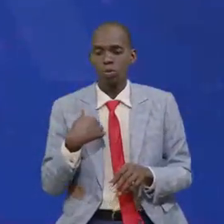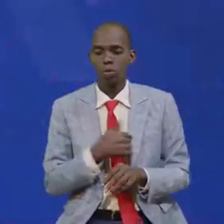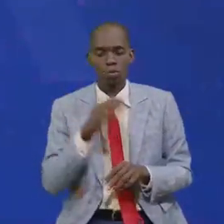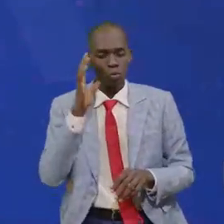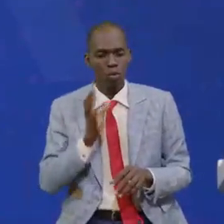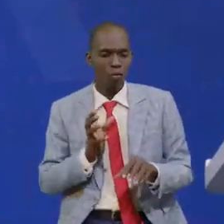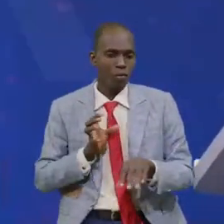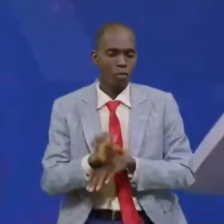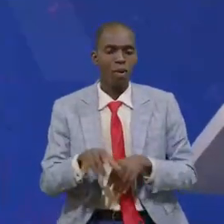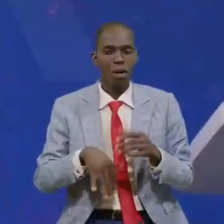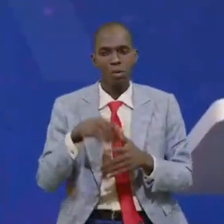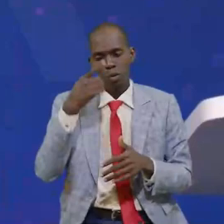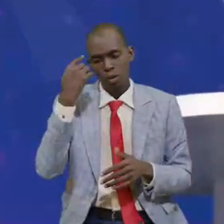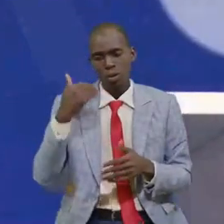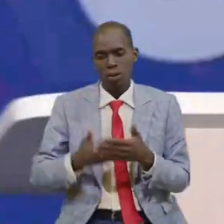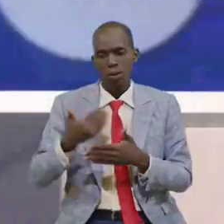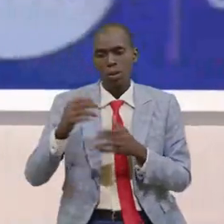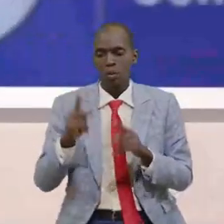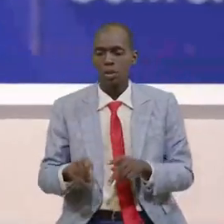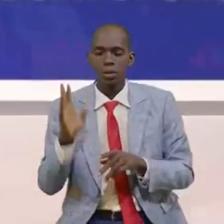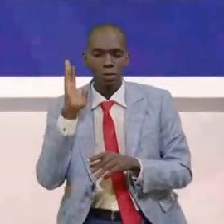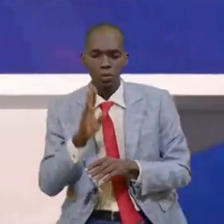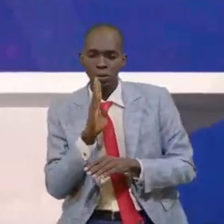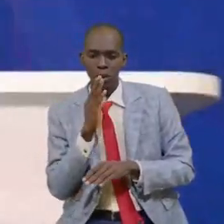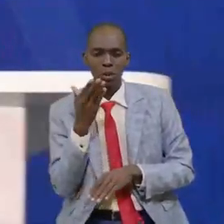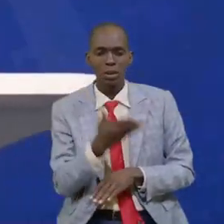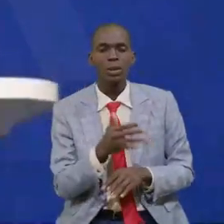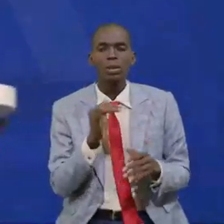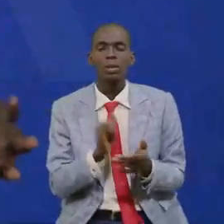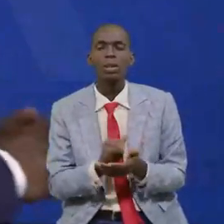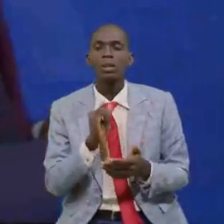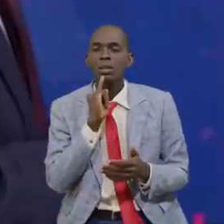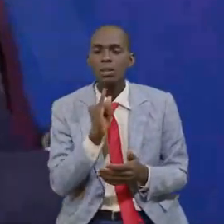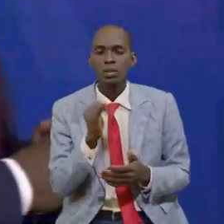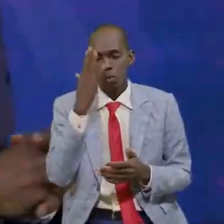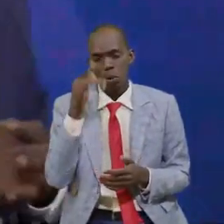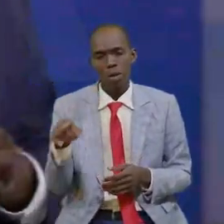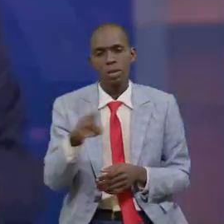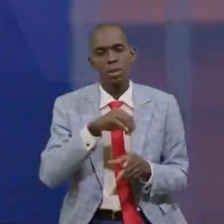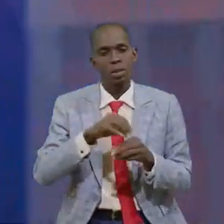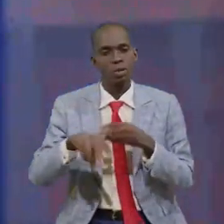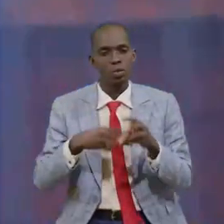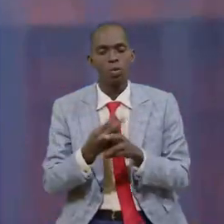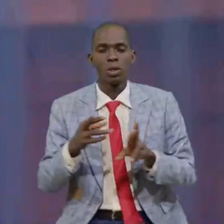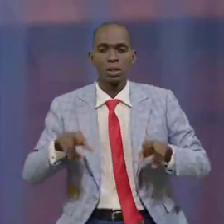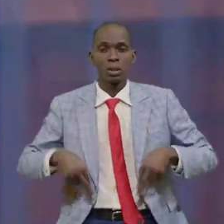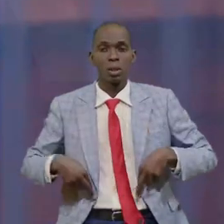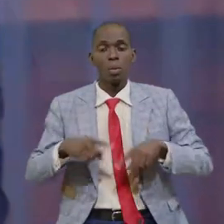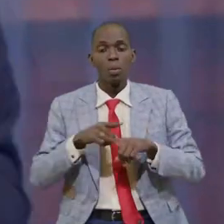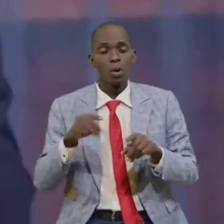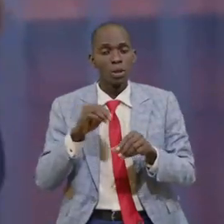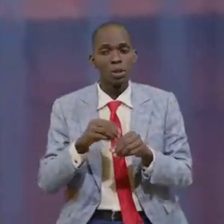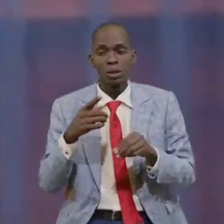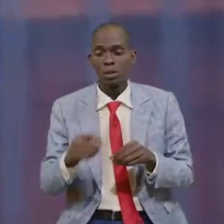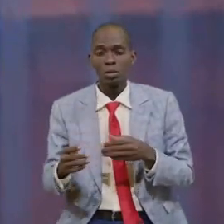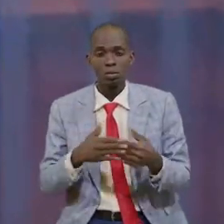la personne suivante doit venir. Ça, c'est bon. C'est pourquoi ils vont à la retraite. Et ça, et d'autres viennent. Mais dans le cas des apôtres,